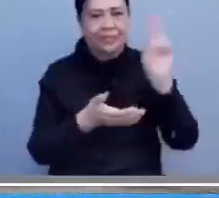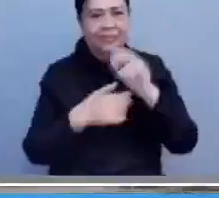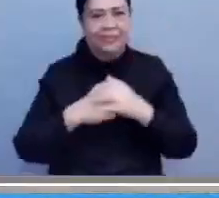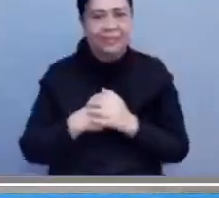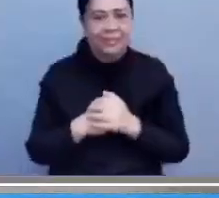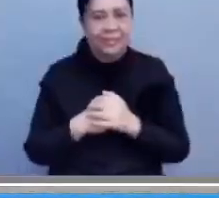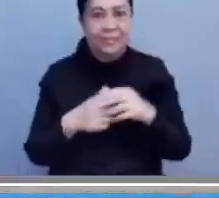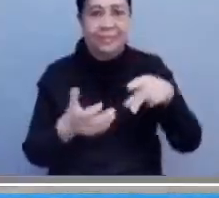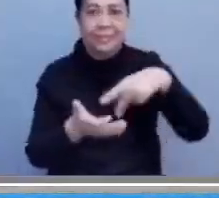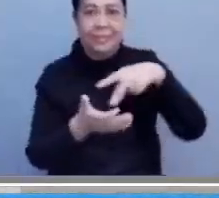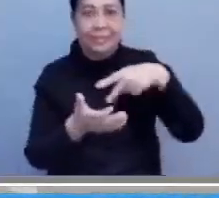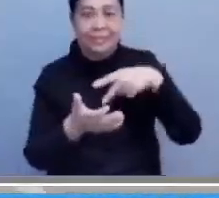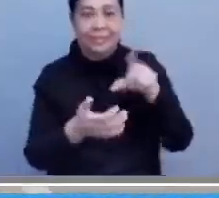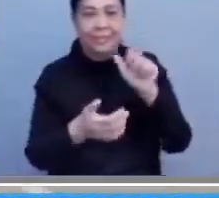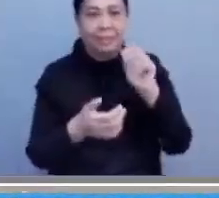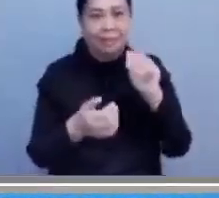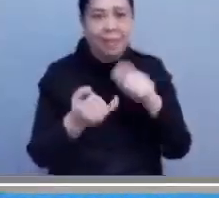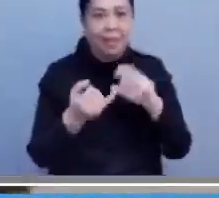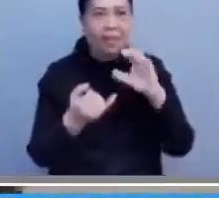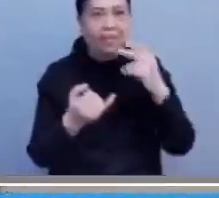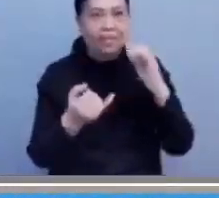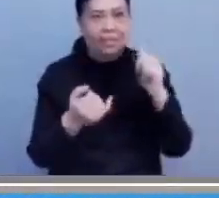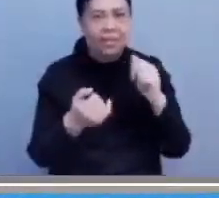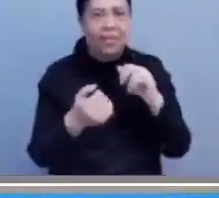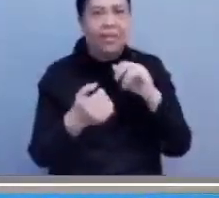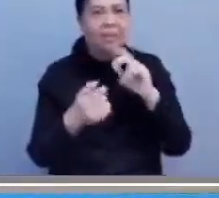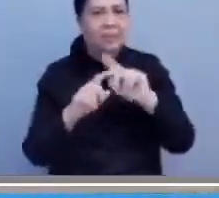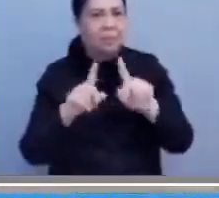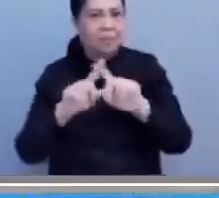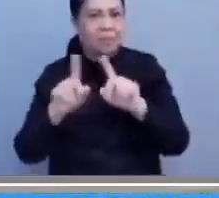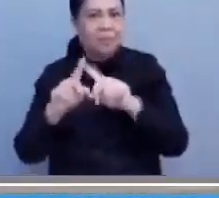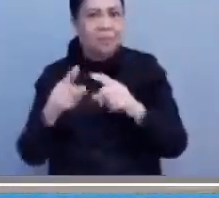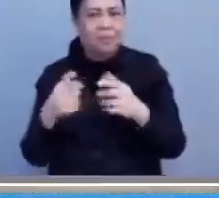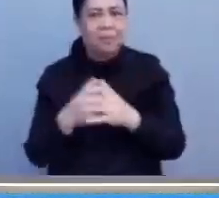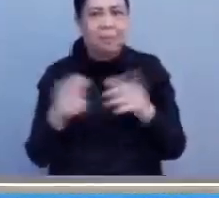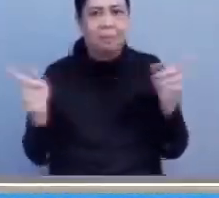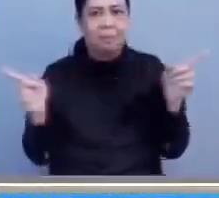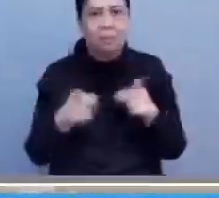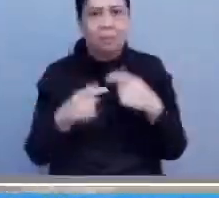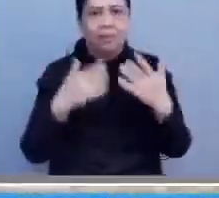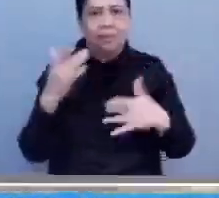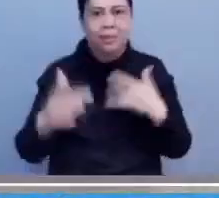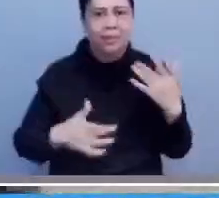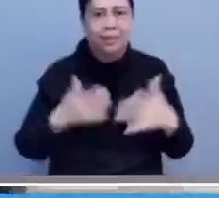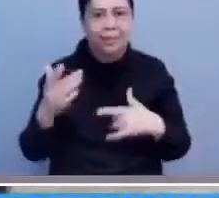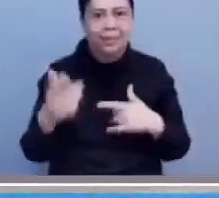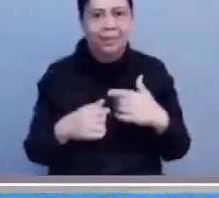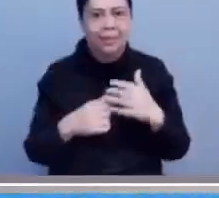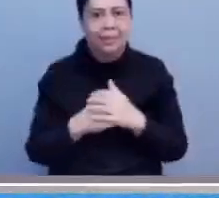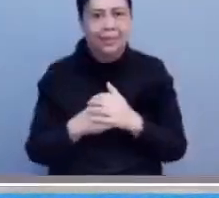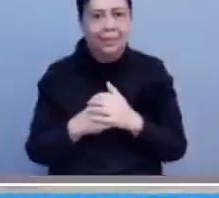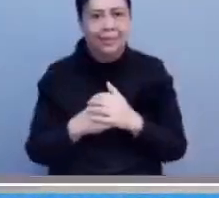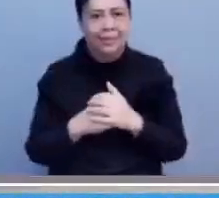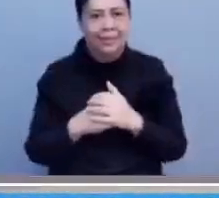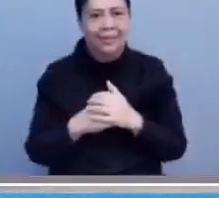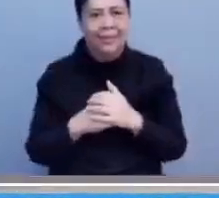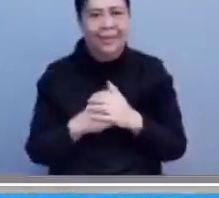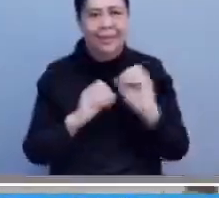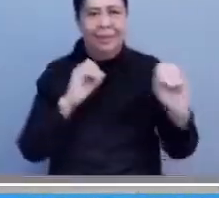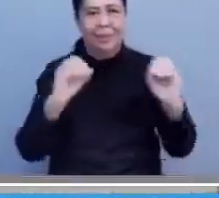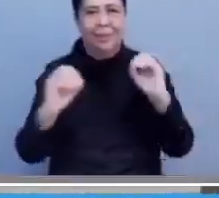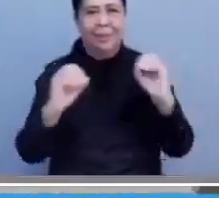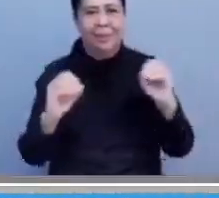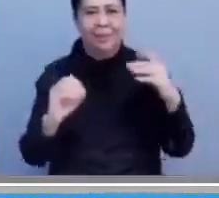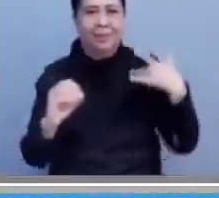na samba, cha-cha, jive, eh biglang mas naging exciting. Ay oo naman, eh ito oh, kanya-kanyang pakulo kasi ang